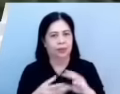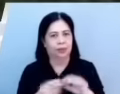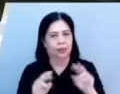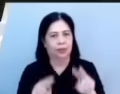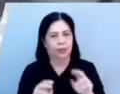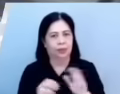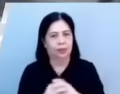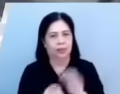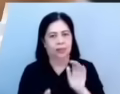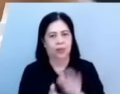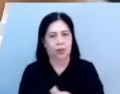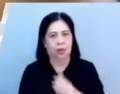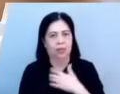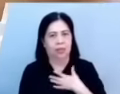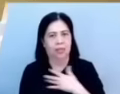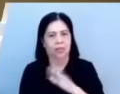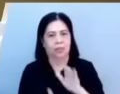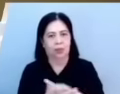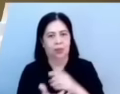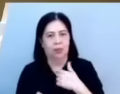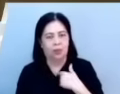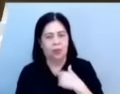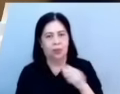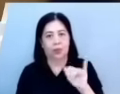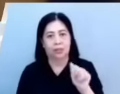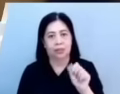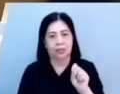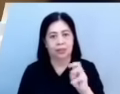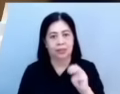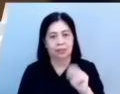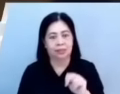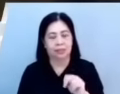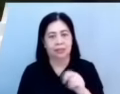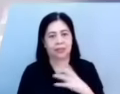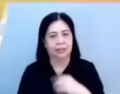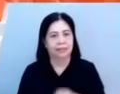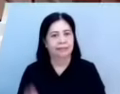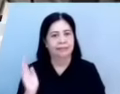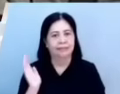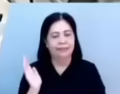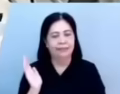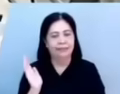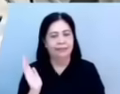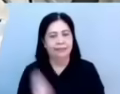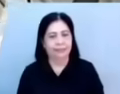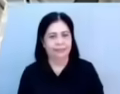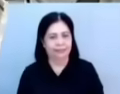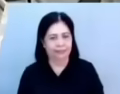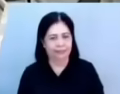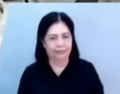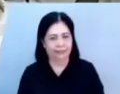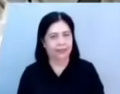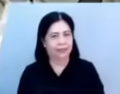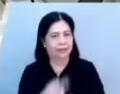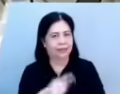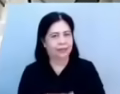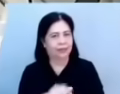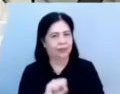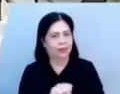Asawa na Asawa Ko with Jasmine Curtis Smith, Liza Lopez at River Cruz. First time ko makatrabaho